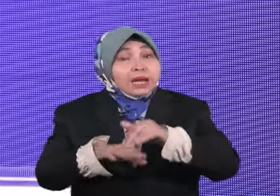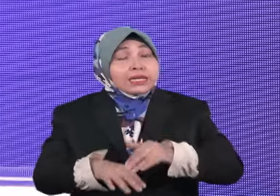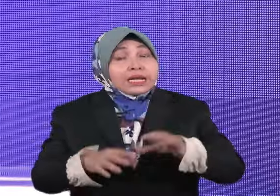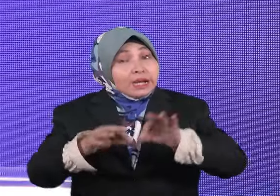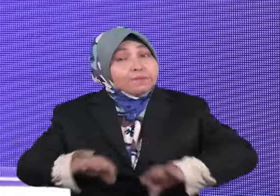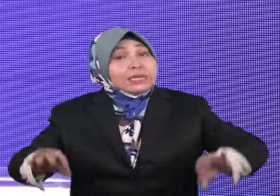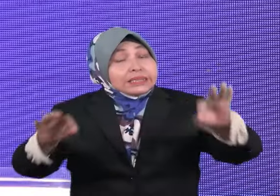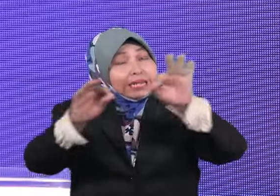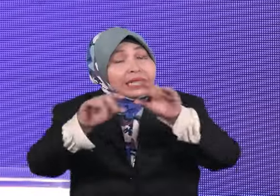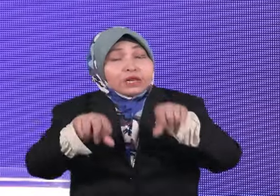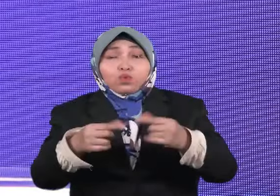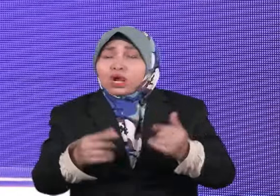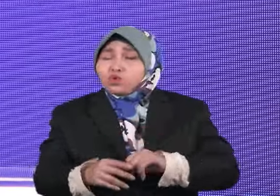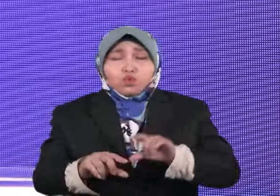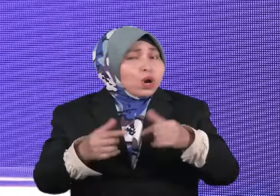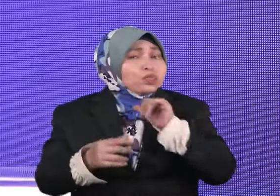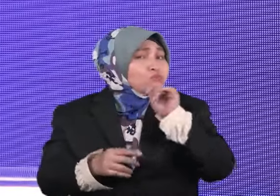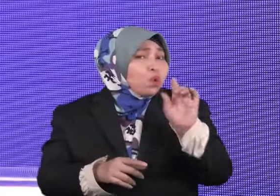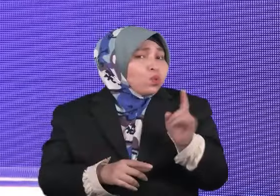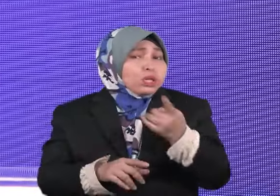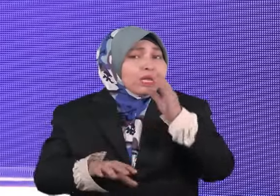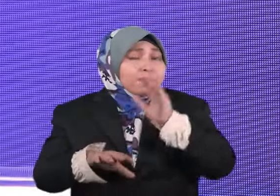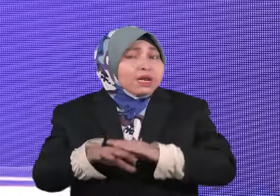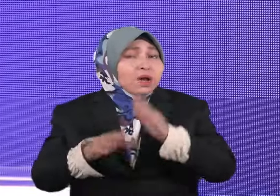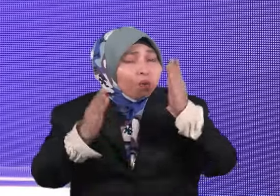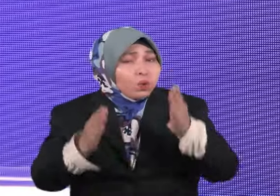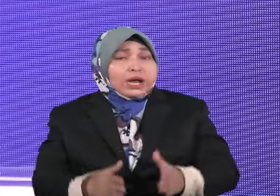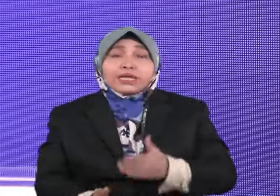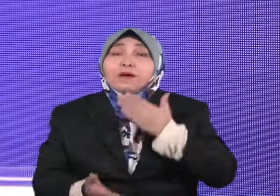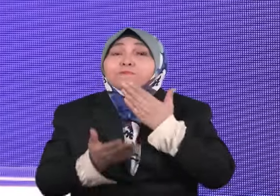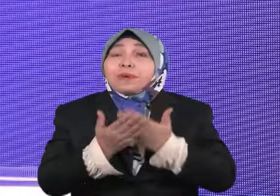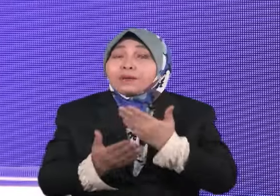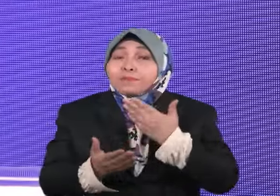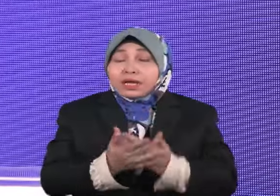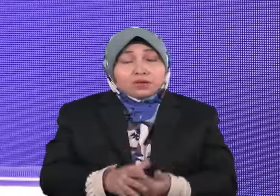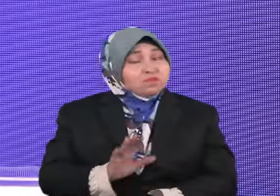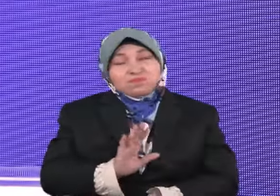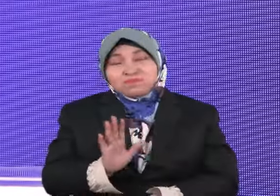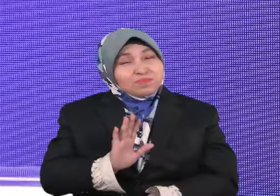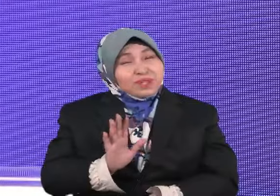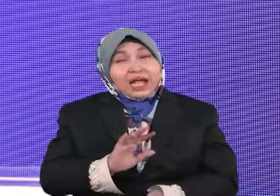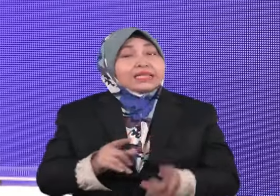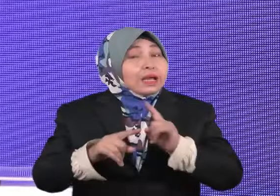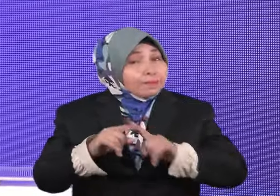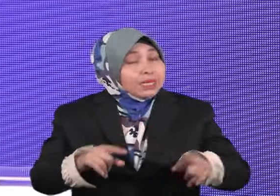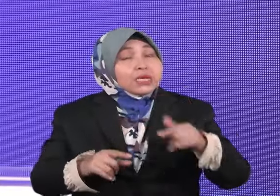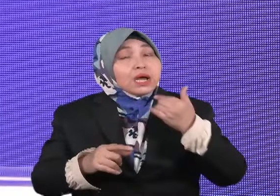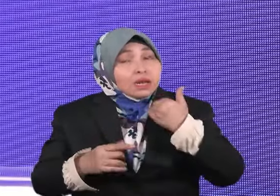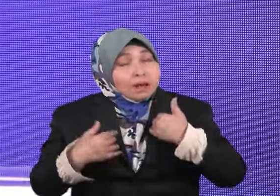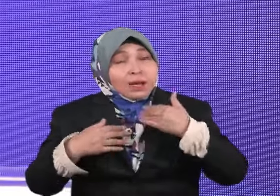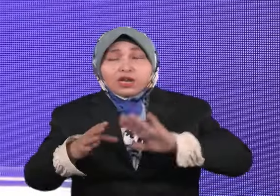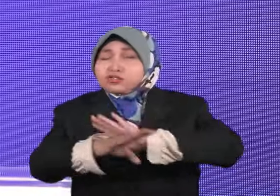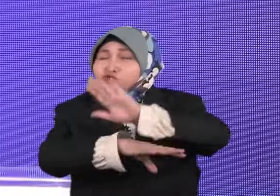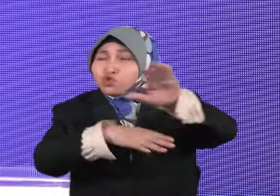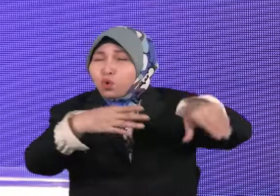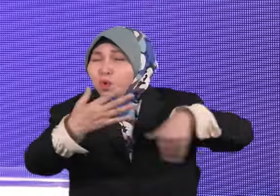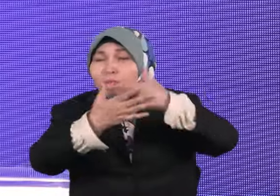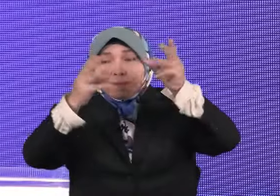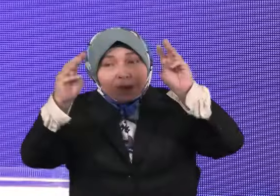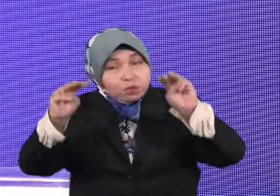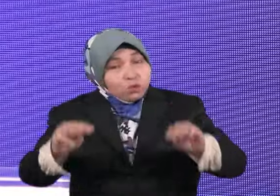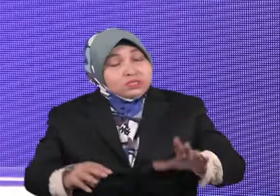kepentingan Al-Quran. Quran bukan sekadar untuk orang yang baik-baik ataupun orang bertakwa, tetapi ia adalah kepada seluruh manusia.